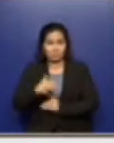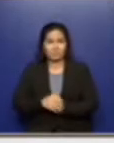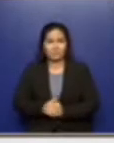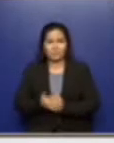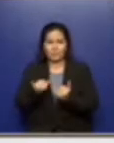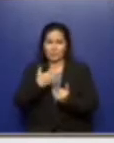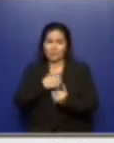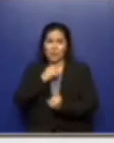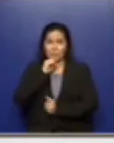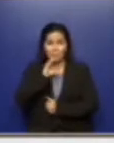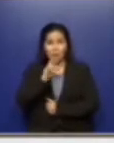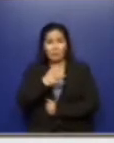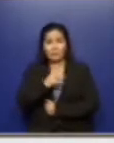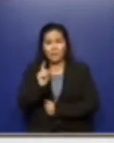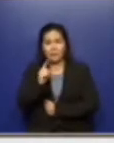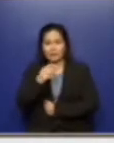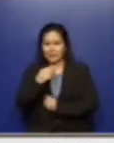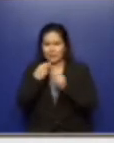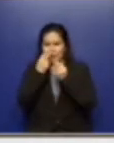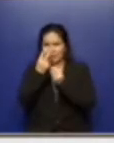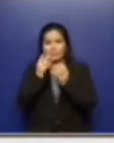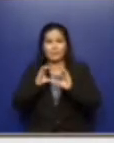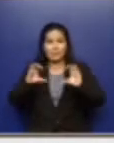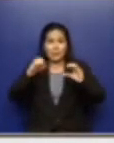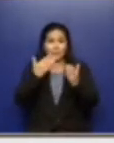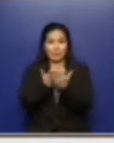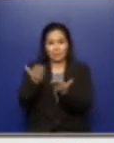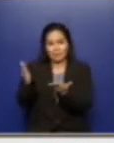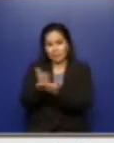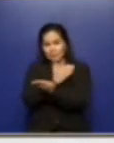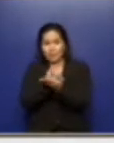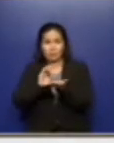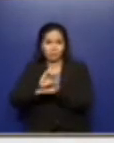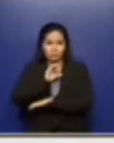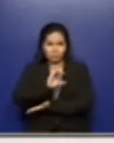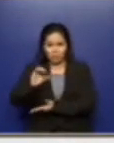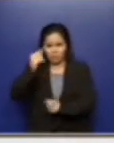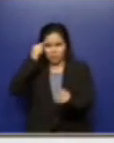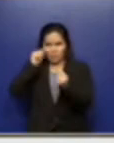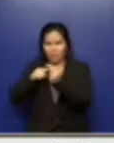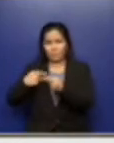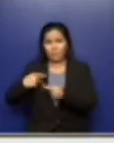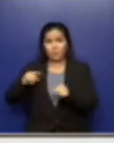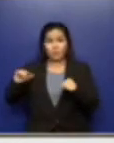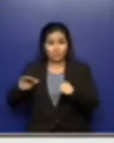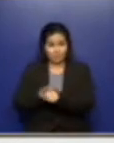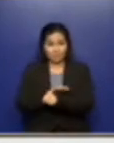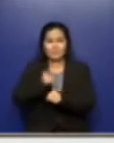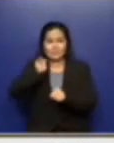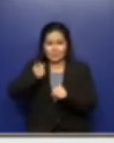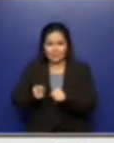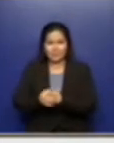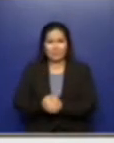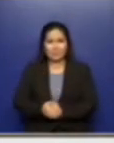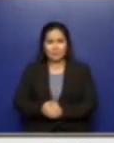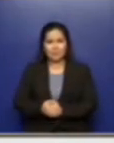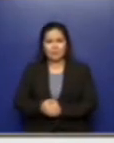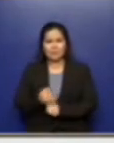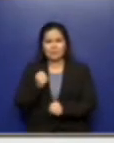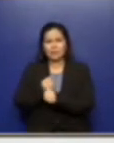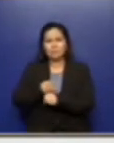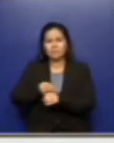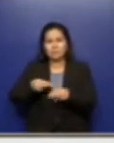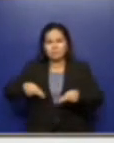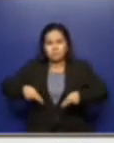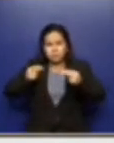วันนี้อยากเห็นรัฐบาลจัดสรรงบประมาณให้เกิดประโยชน์อย่างแท้จริงท่านไม่ต้องไปสร้างอาวุธหรอกครับไม่ต้